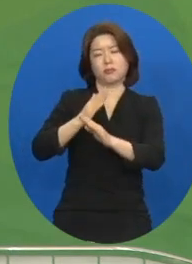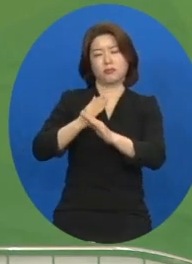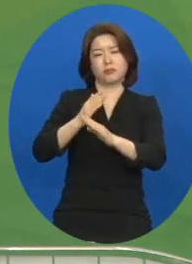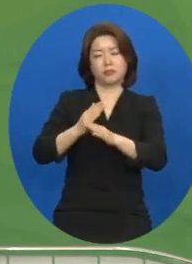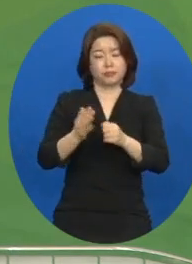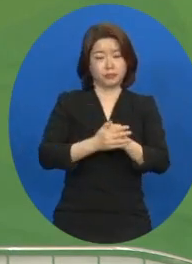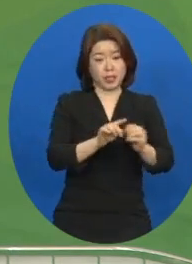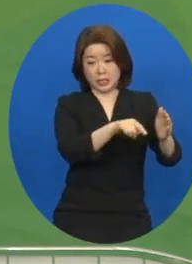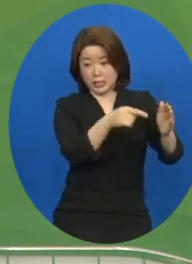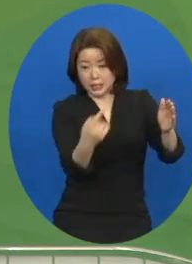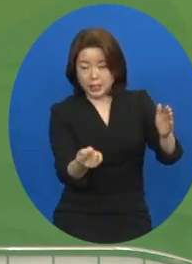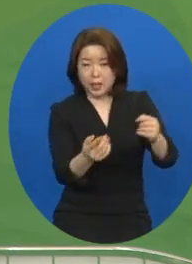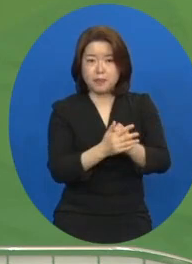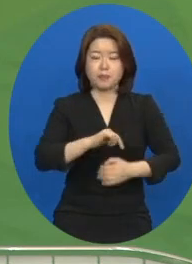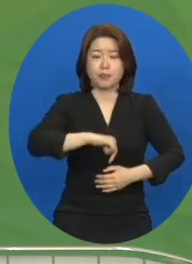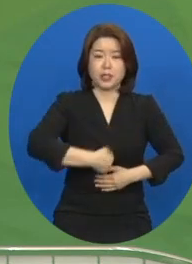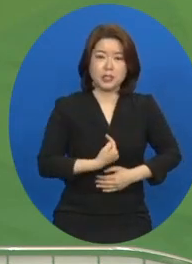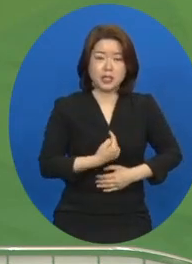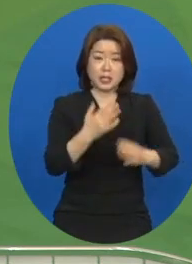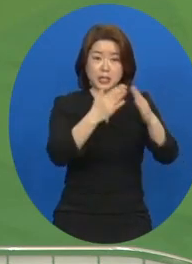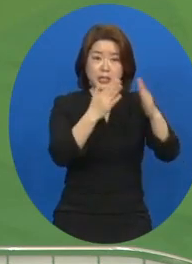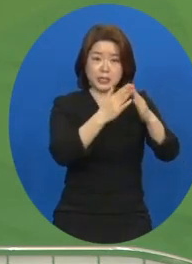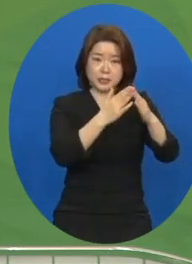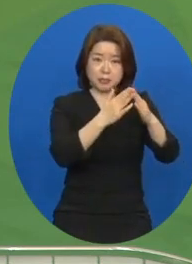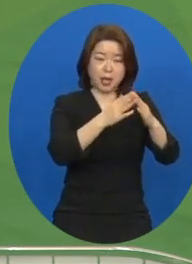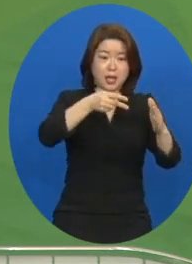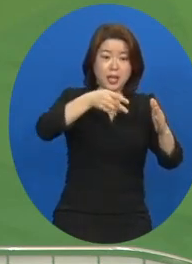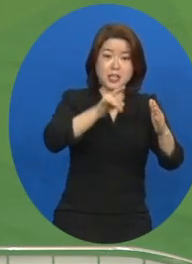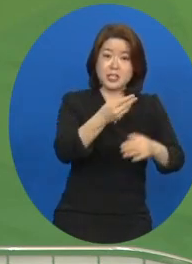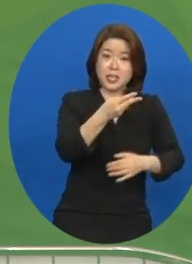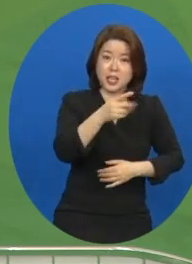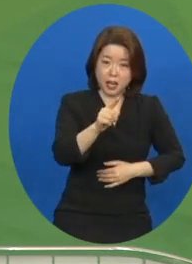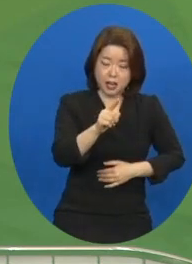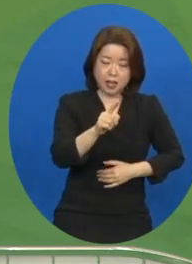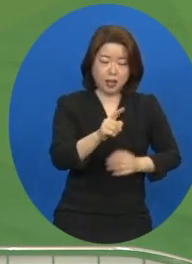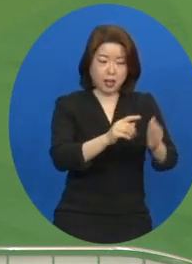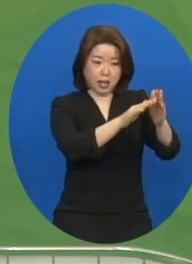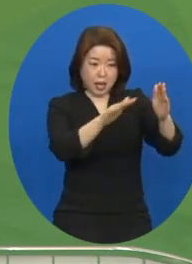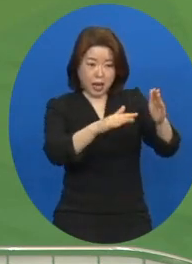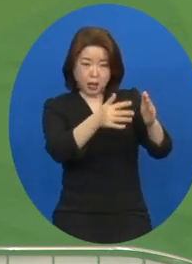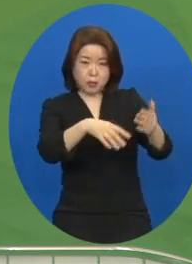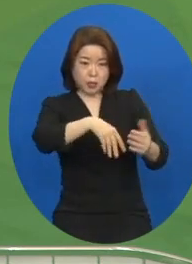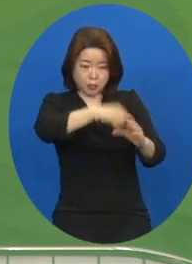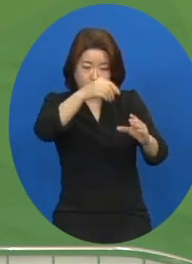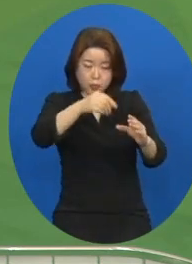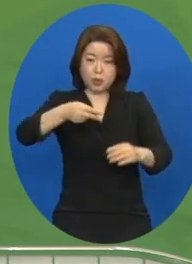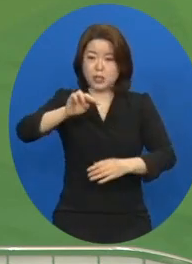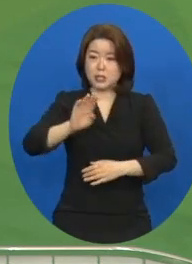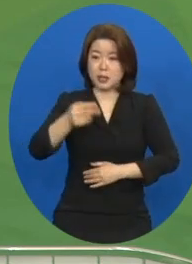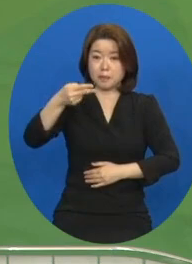그 다음에 자기 집안이 세라 가문이 뽑히고 삽디 집안이 뽑히고